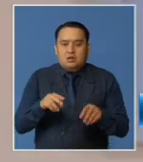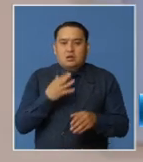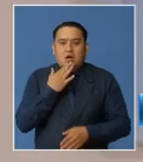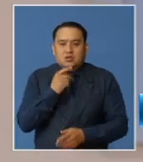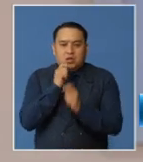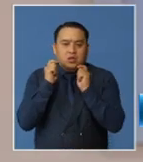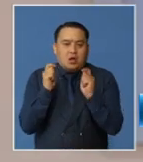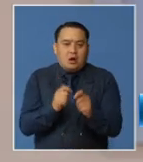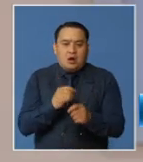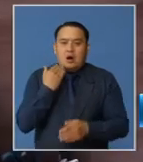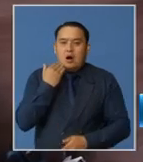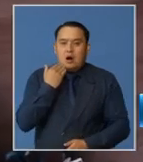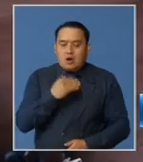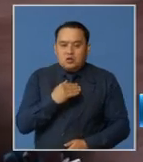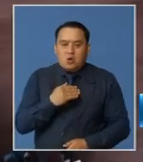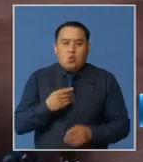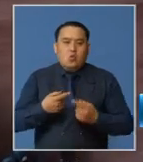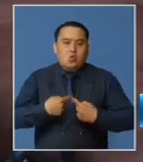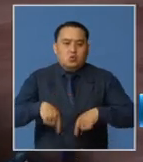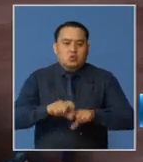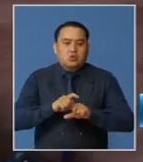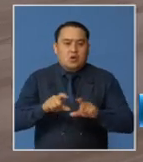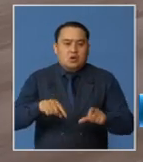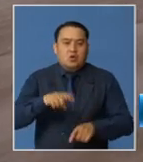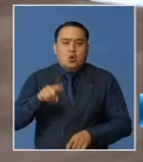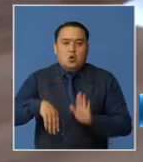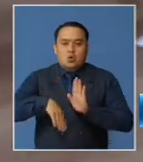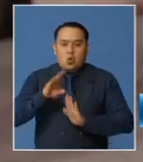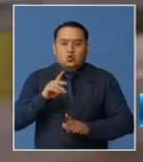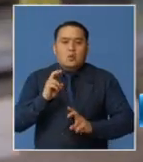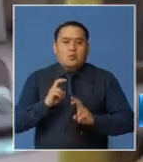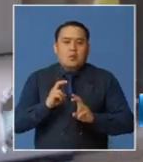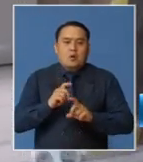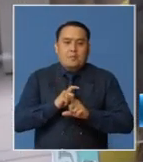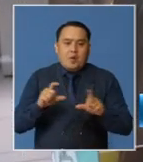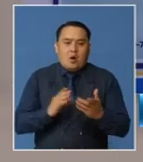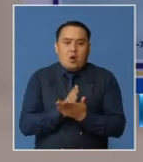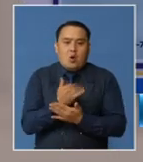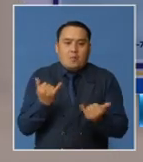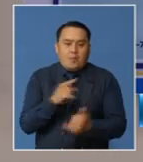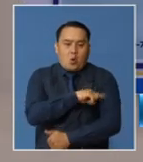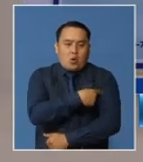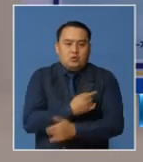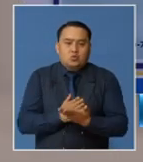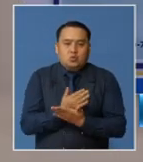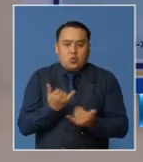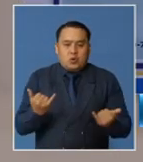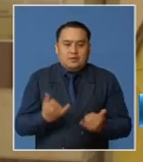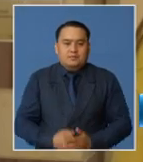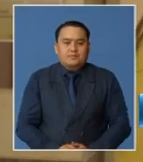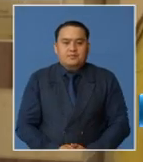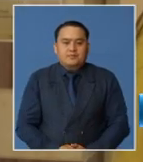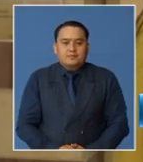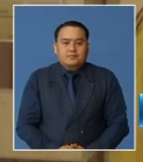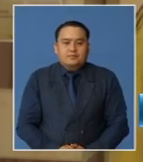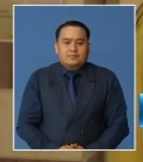национальная награда за качество. Учреждение победило в номинации «Лучшее предприятие, оказывающее медицинские услуги». Все очень